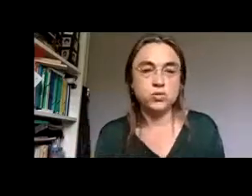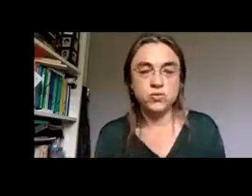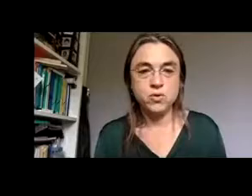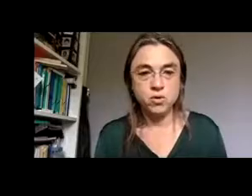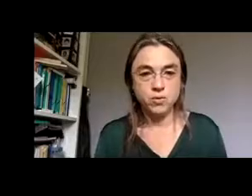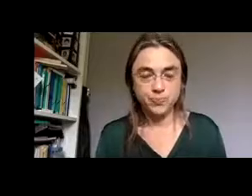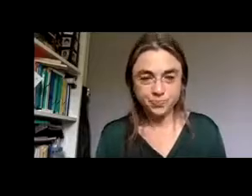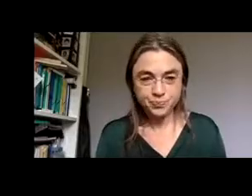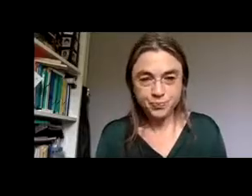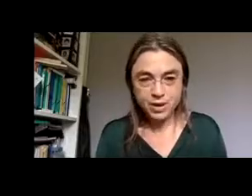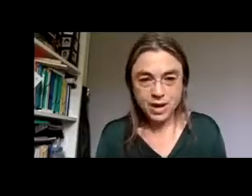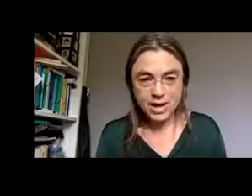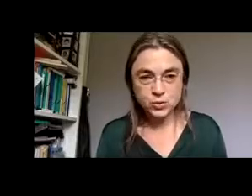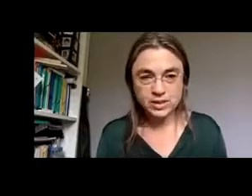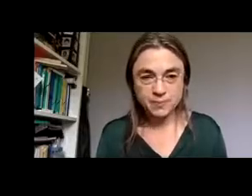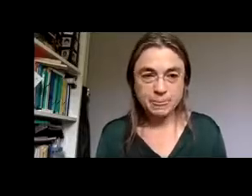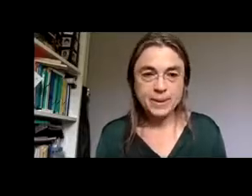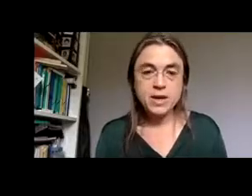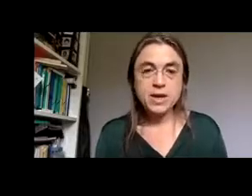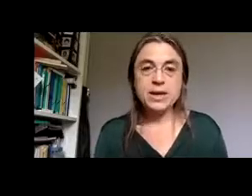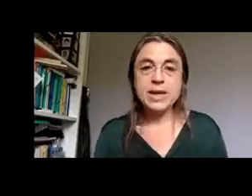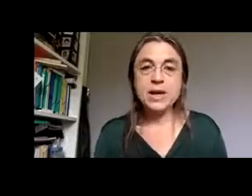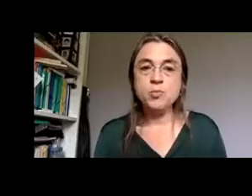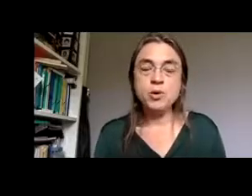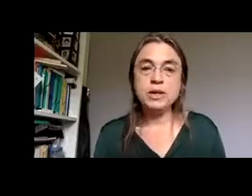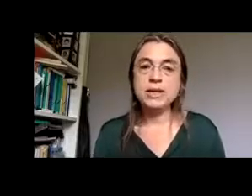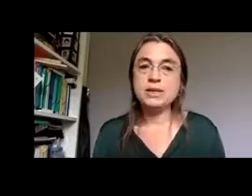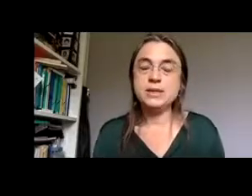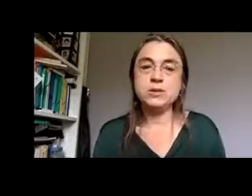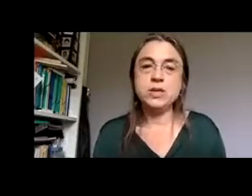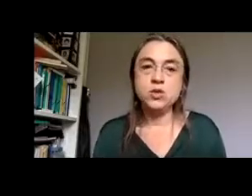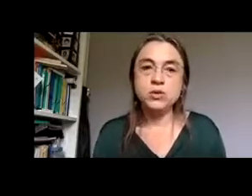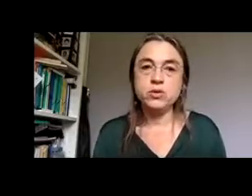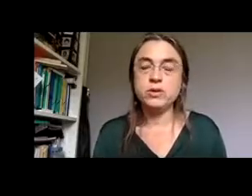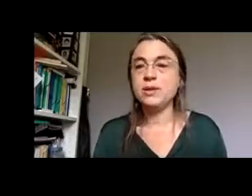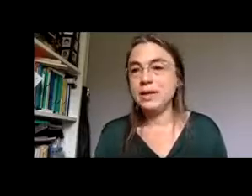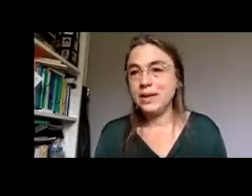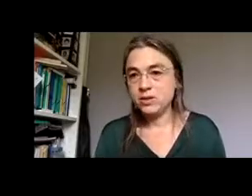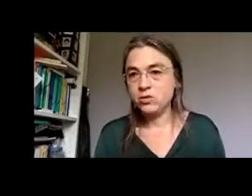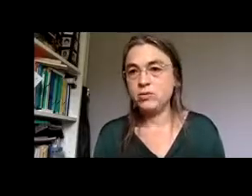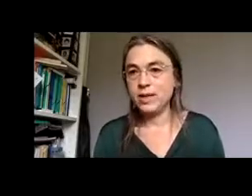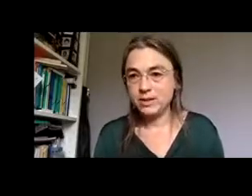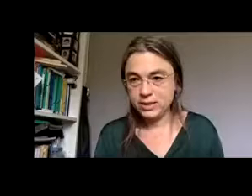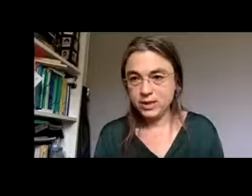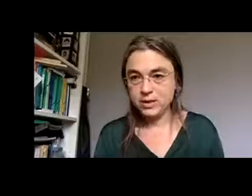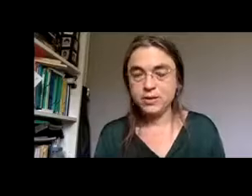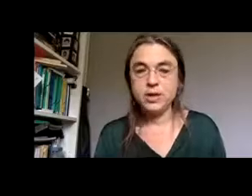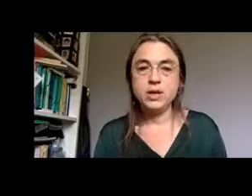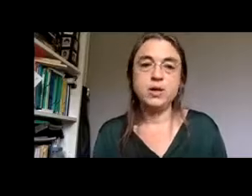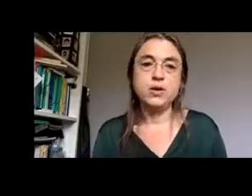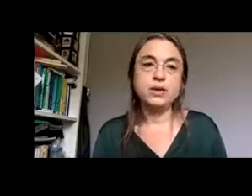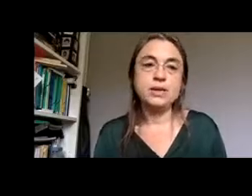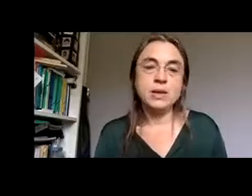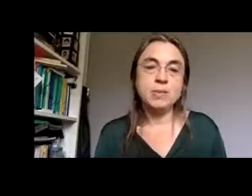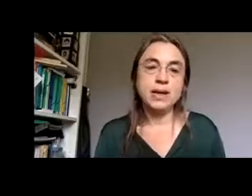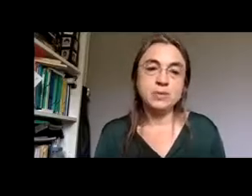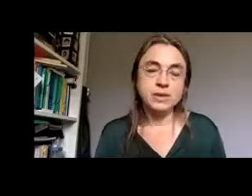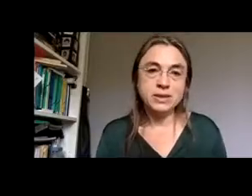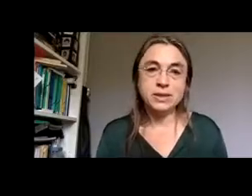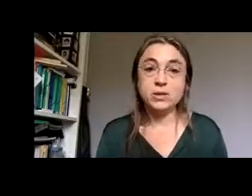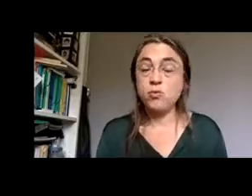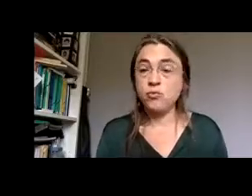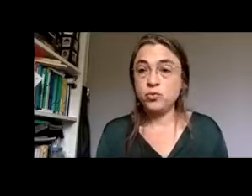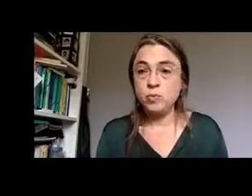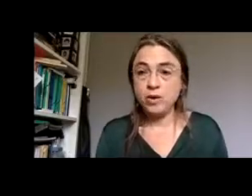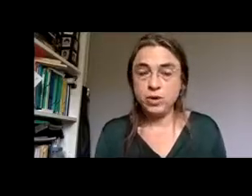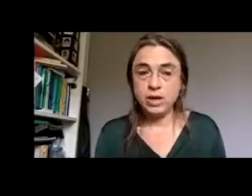toucher est souvent associé. Également, il existe des codes d'interaction tactile qui s'appellent l'haptique et